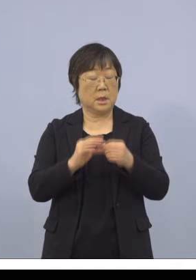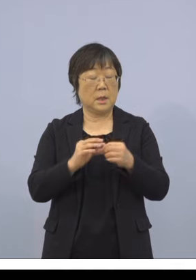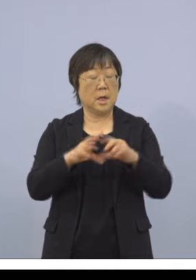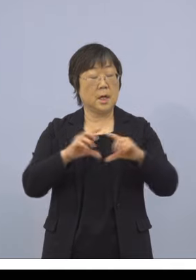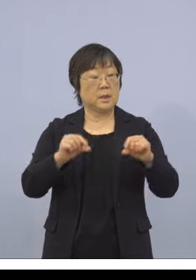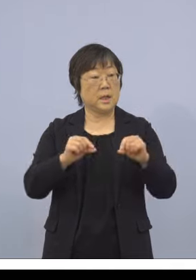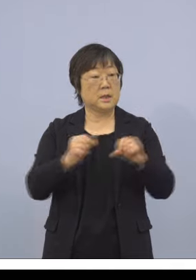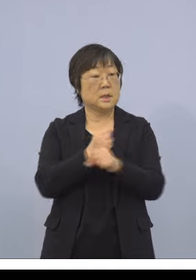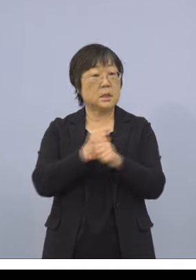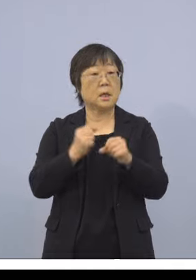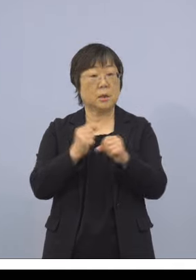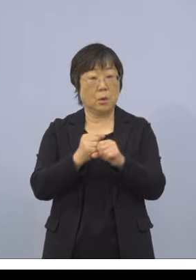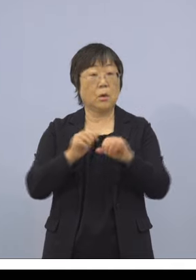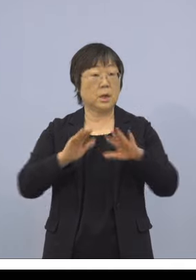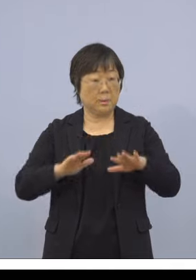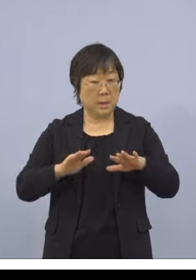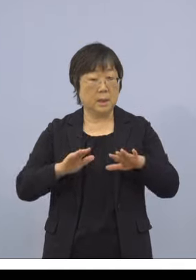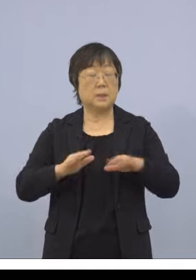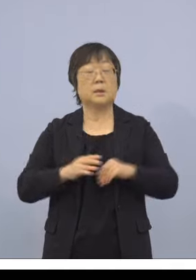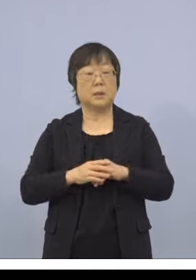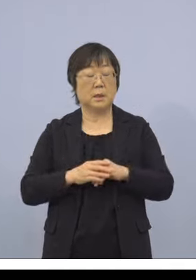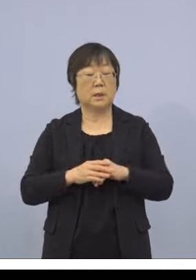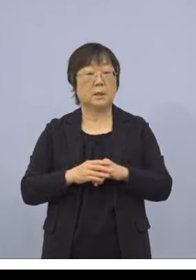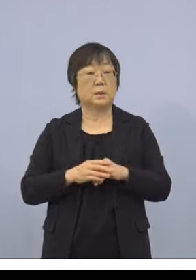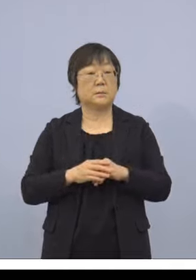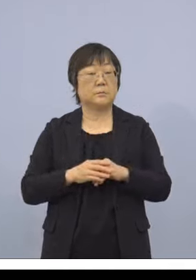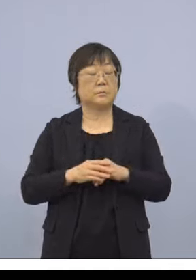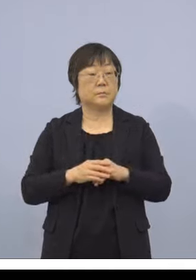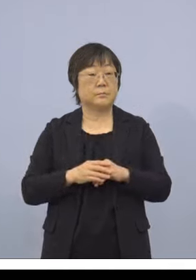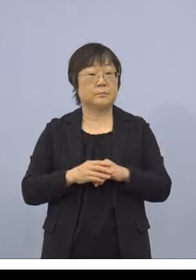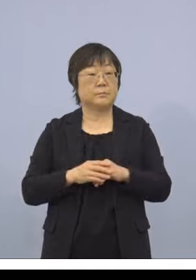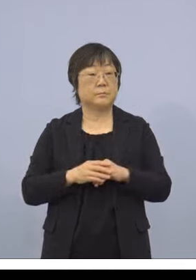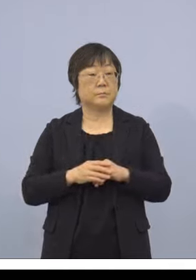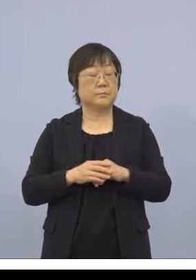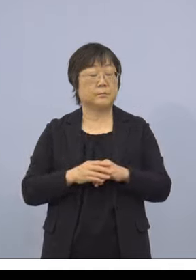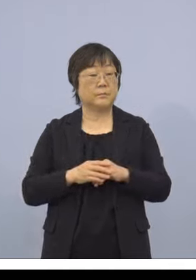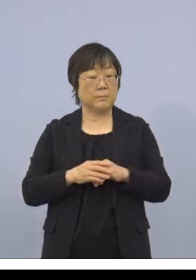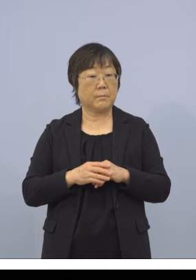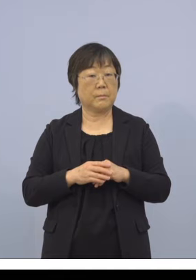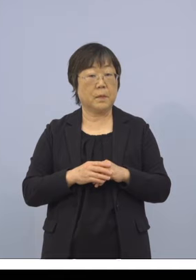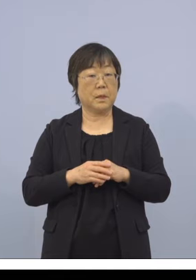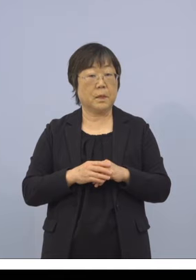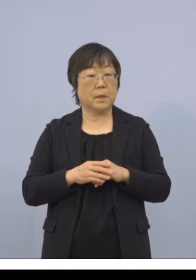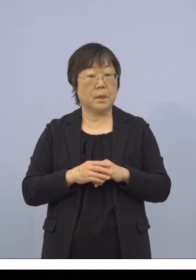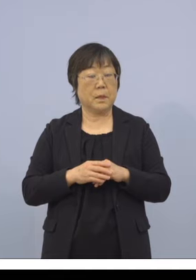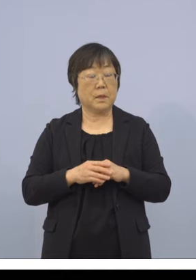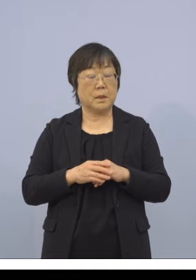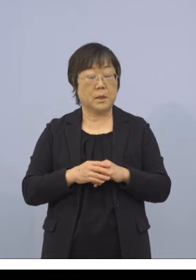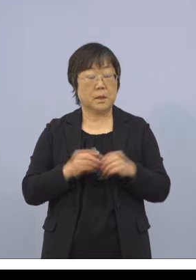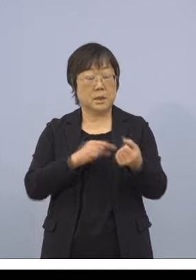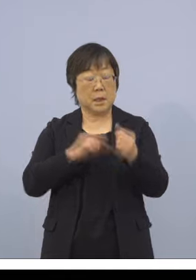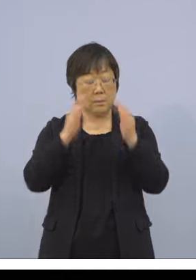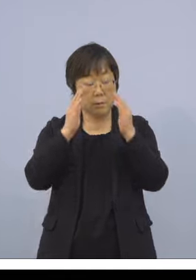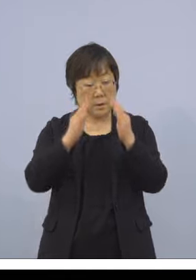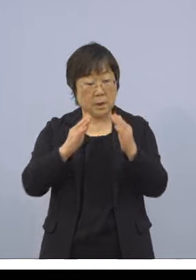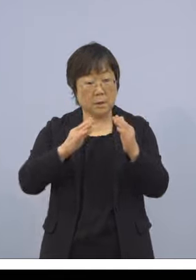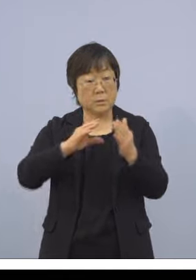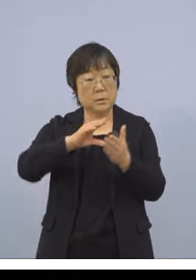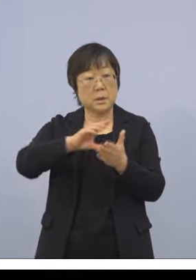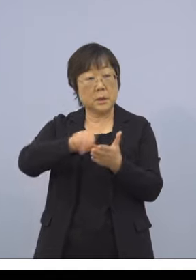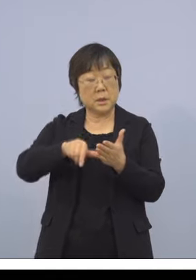池産業に今現在非常に一定の地位を占めている徳島県として